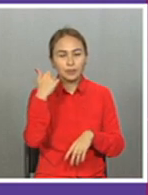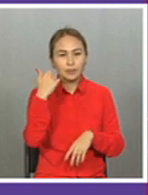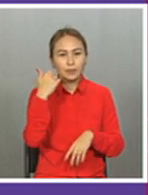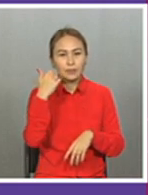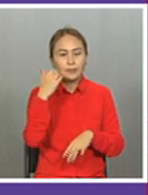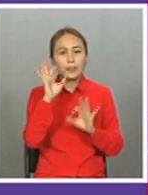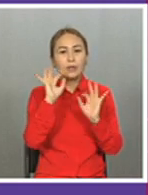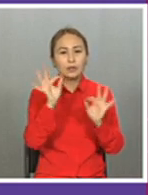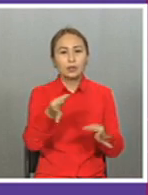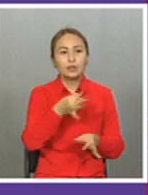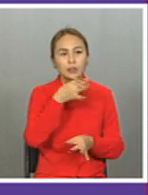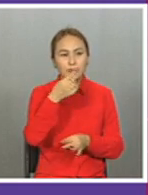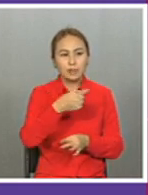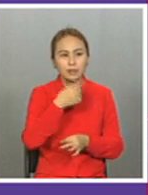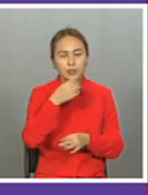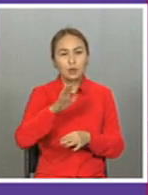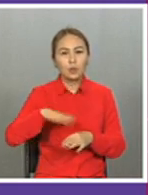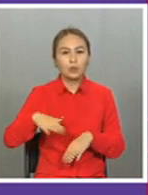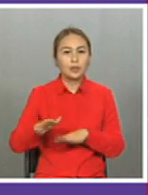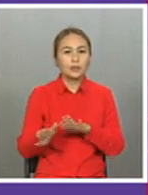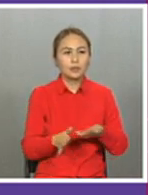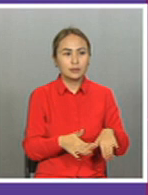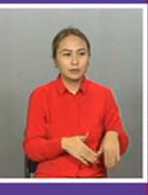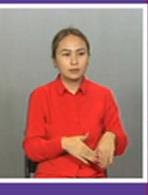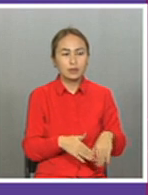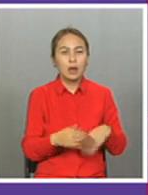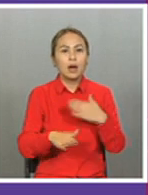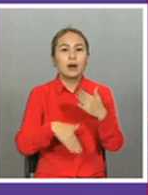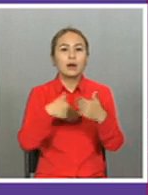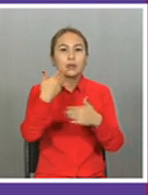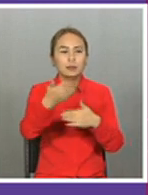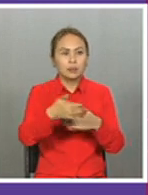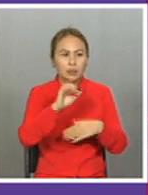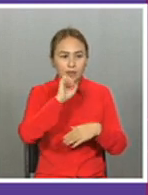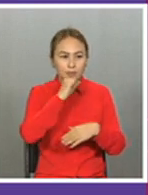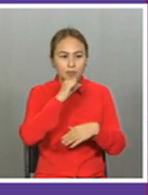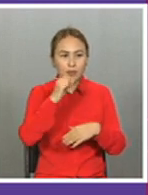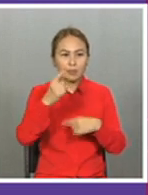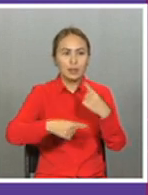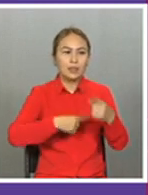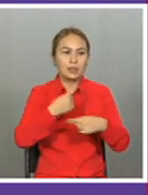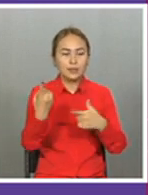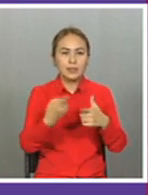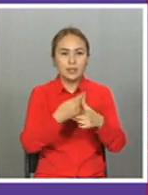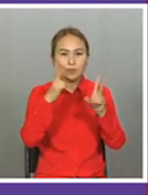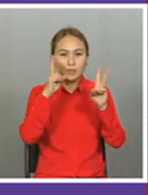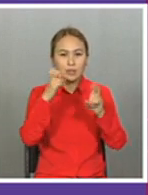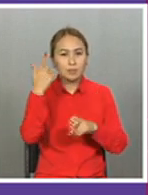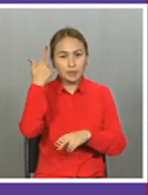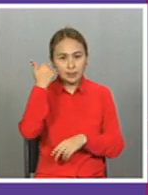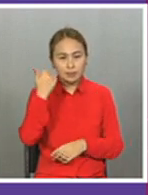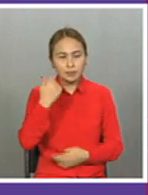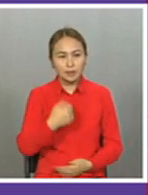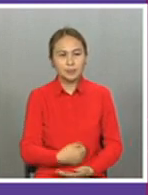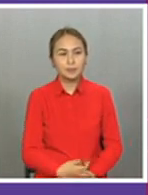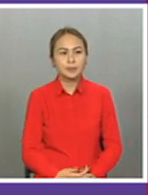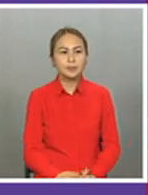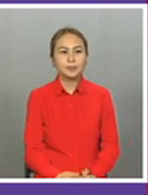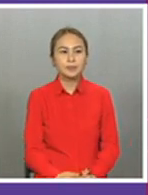Дұрыс айтасыңдар, жарайсыңдар. Ал өз арғы аталарың мен бабаларыңның есімдерін білесіңдер